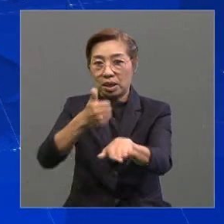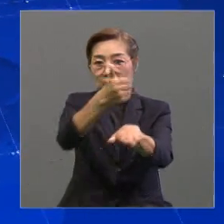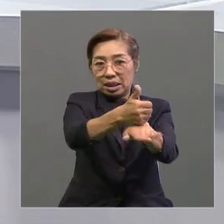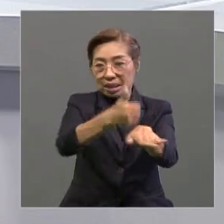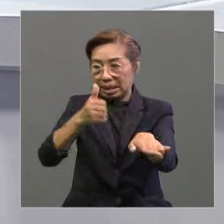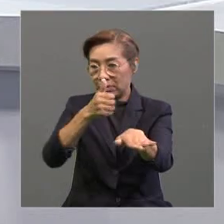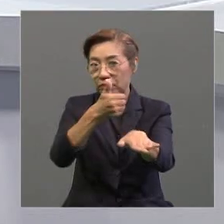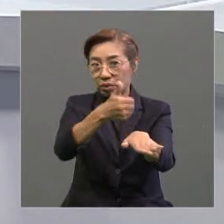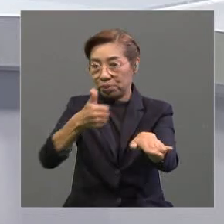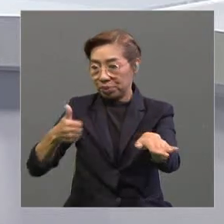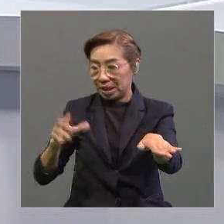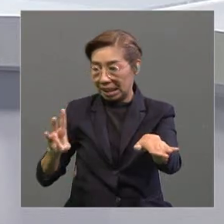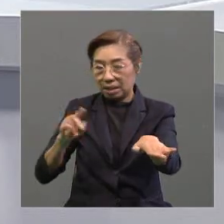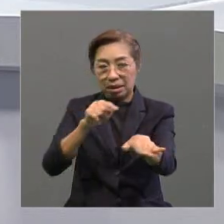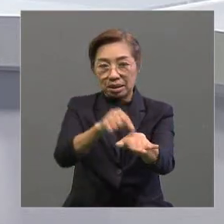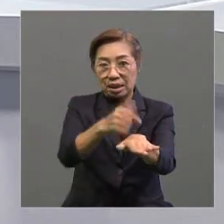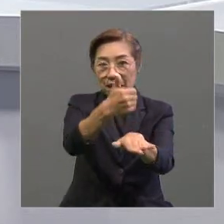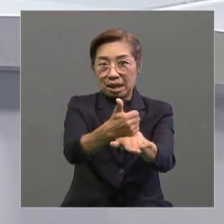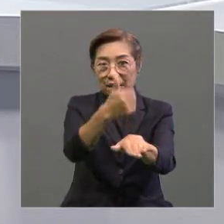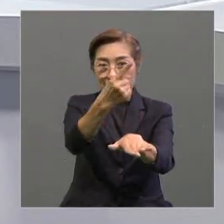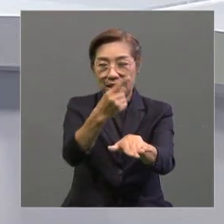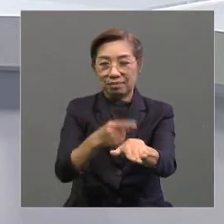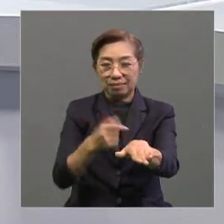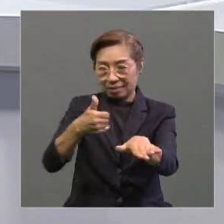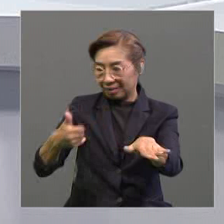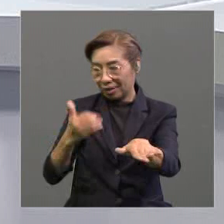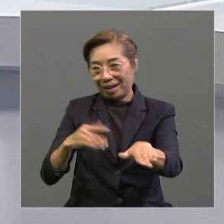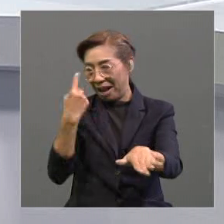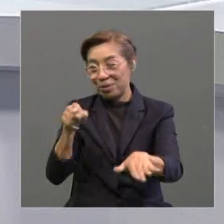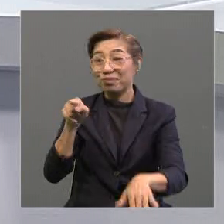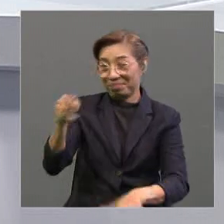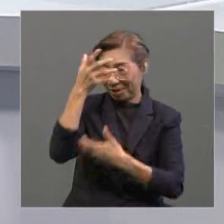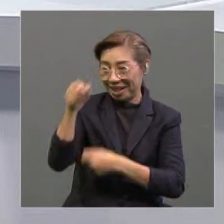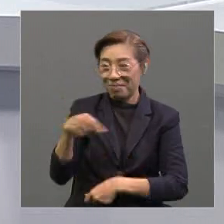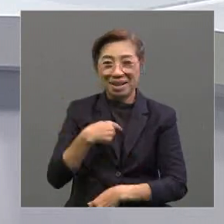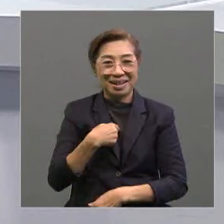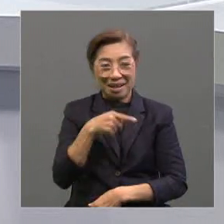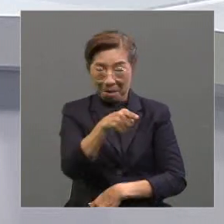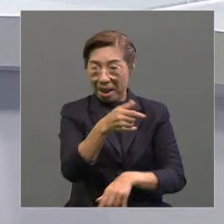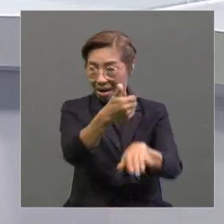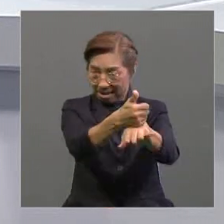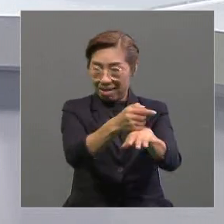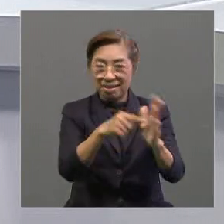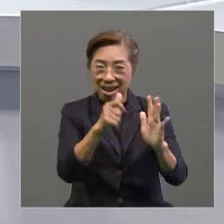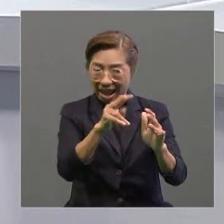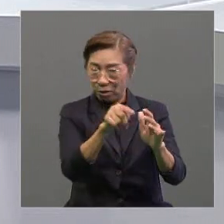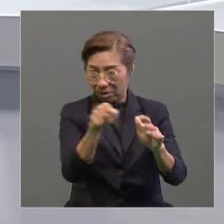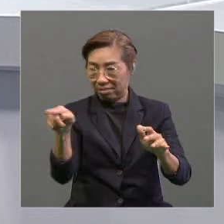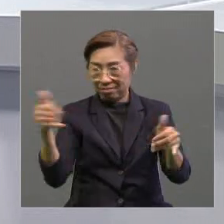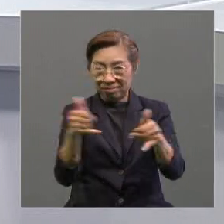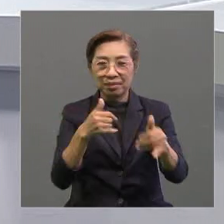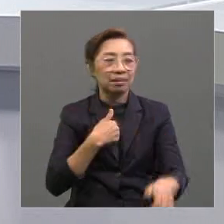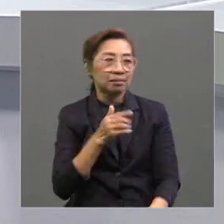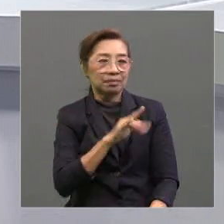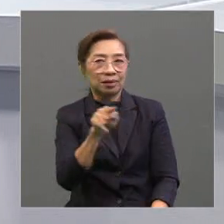วันเนี่ยวันอื่นจะมีใครบ้างนะสนใจมั้ยขาประกบแอนโทเนียเลยนะโอ้โหอย่าเลยค่ะ